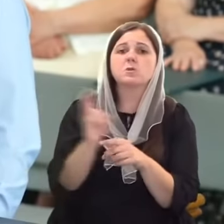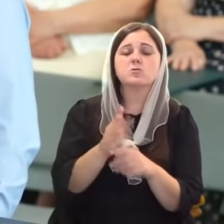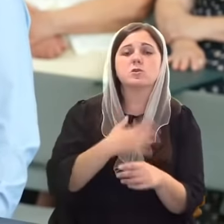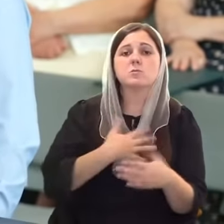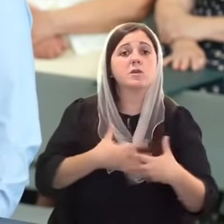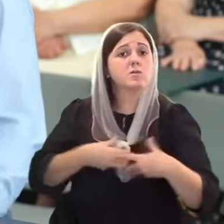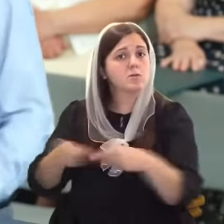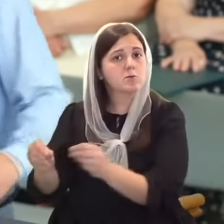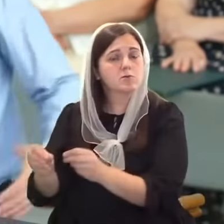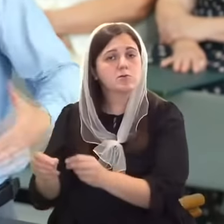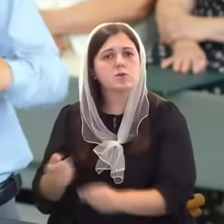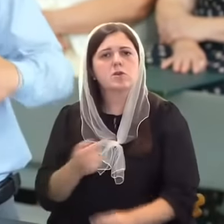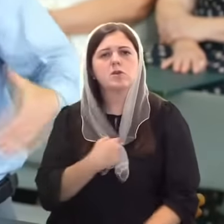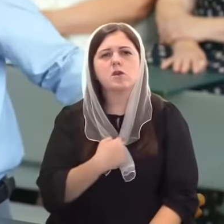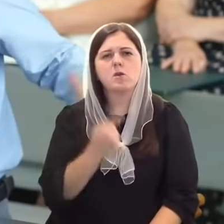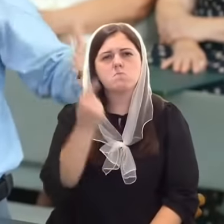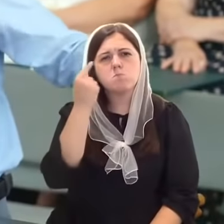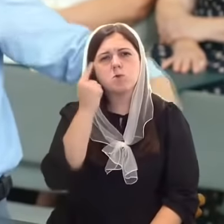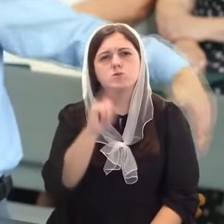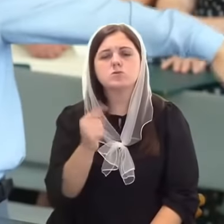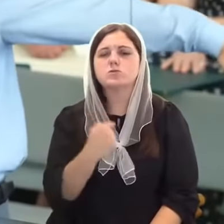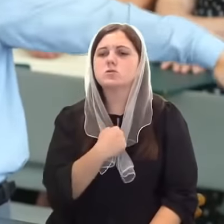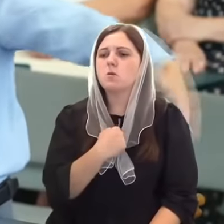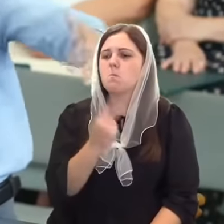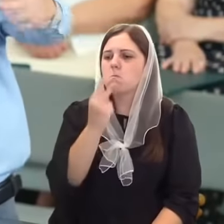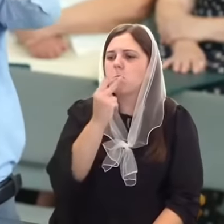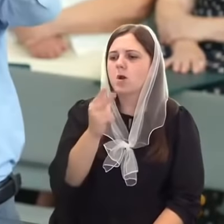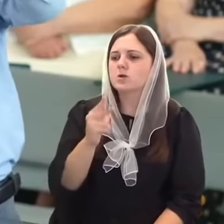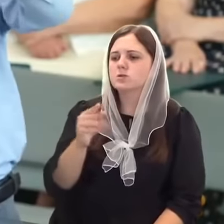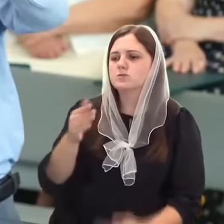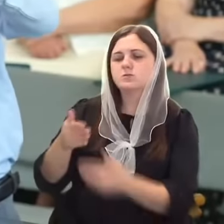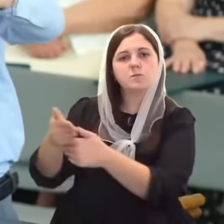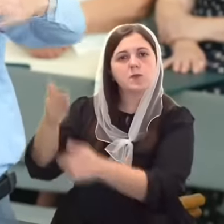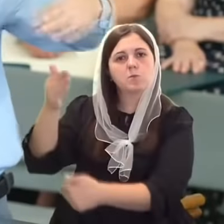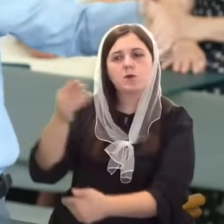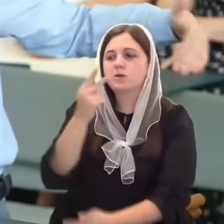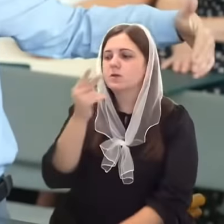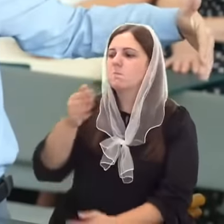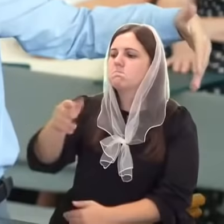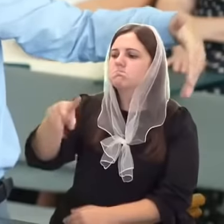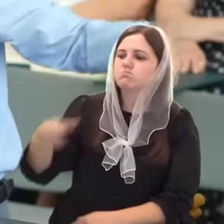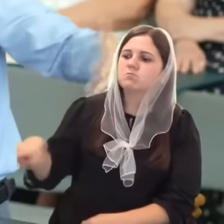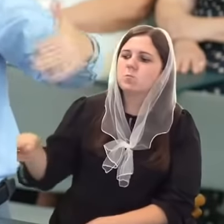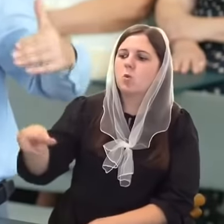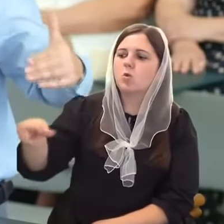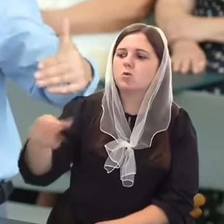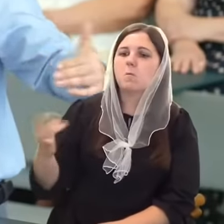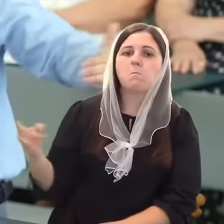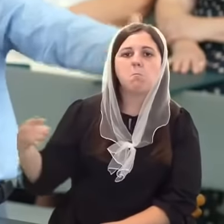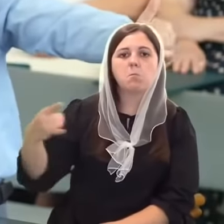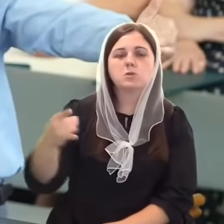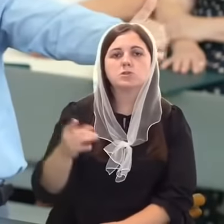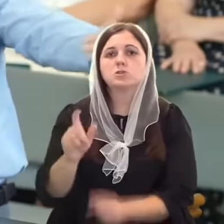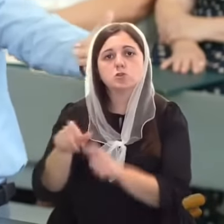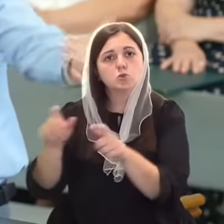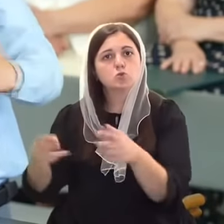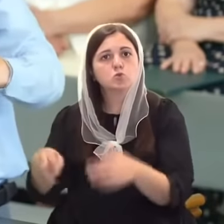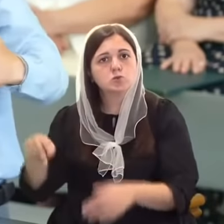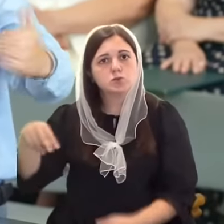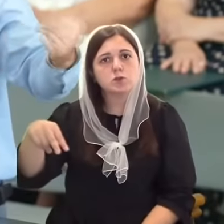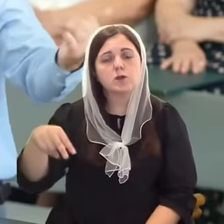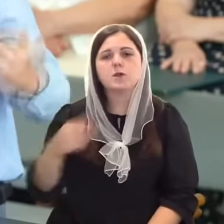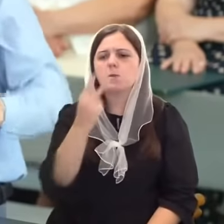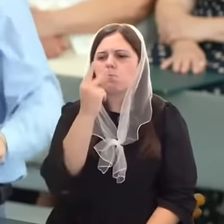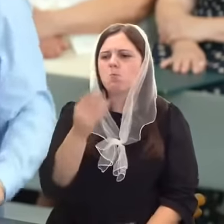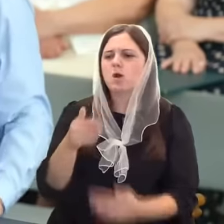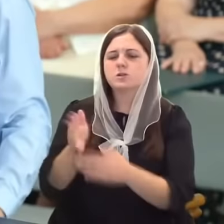заберут. Я помню, что я видел забор, и за забором я видел дорогу, там проезжали машины, проходили люди, я видел